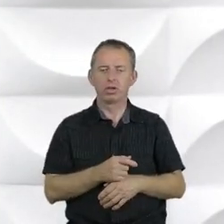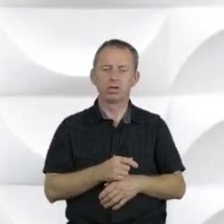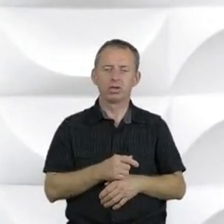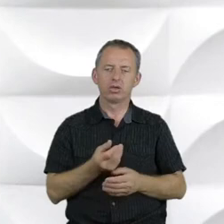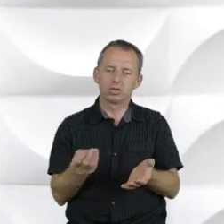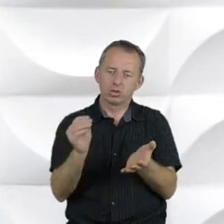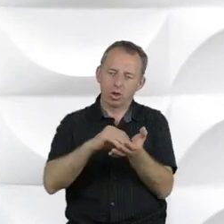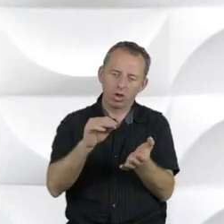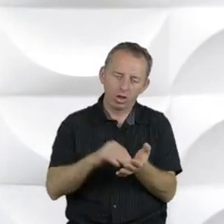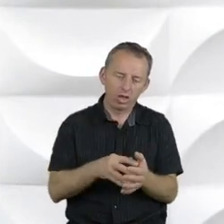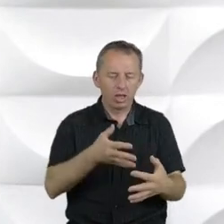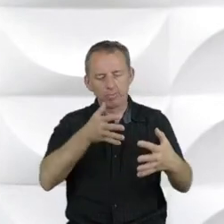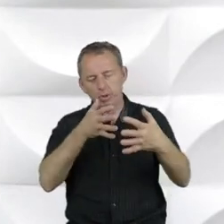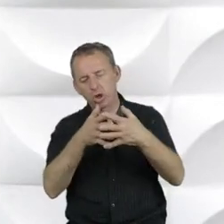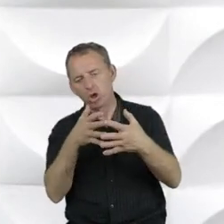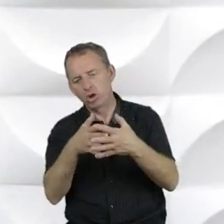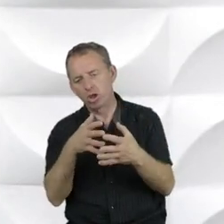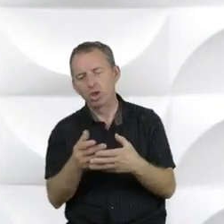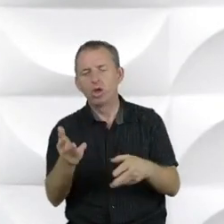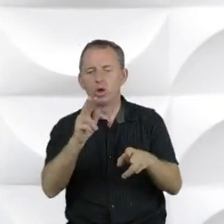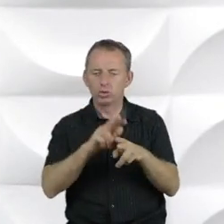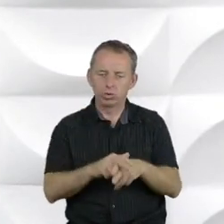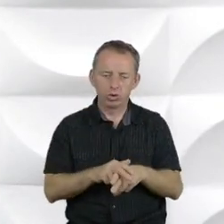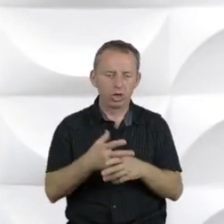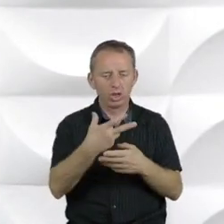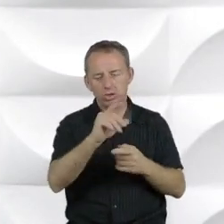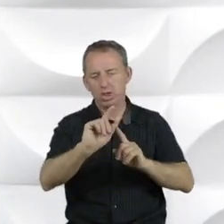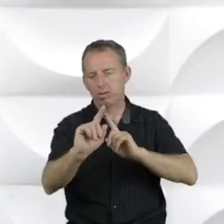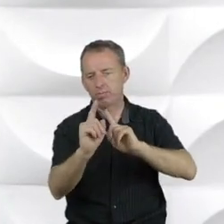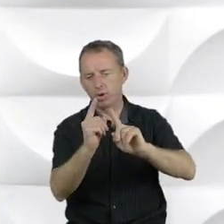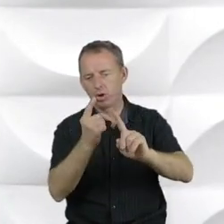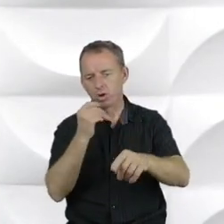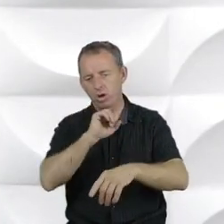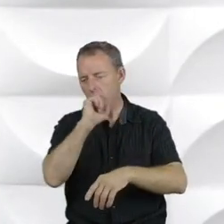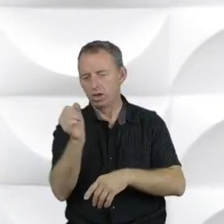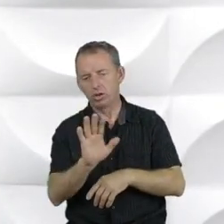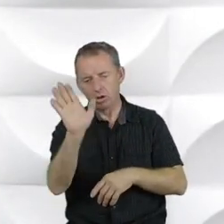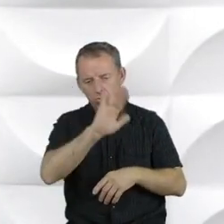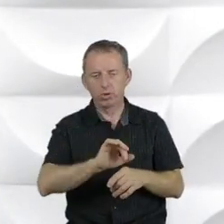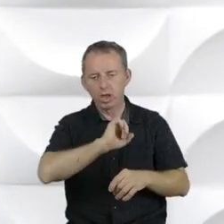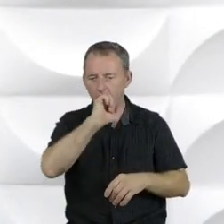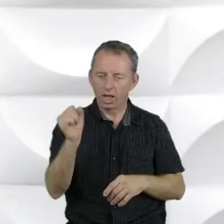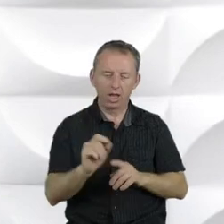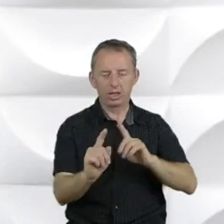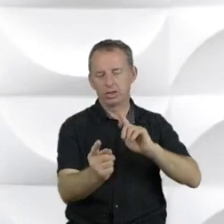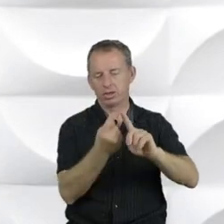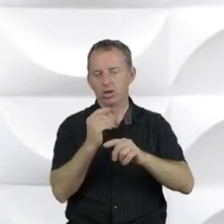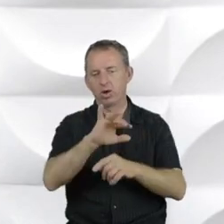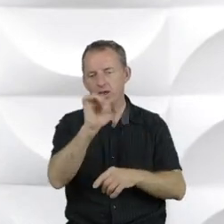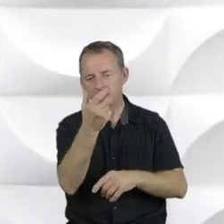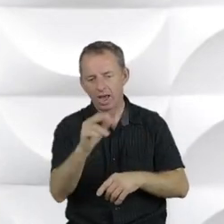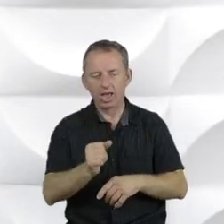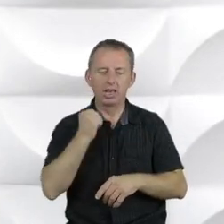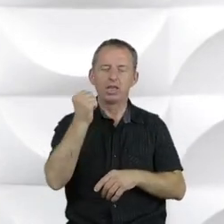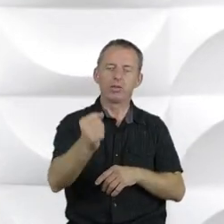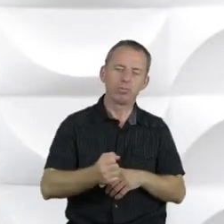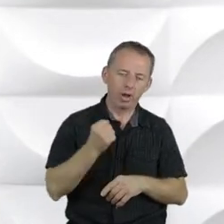dodatkowych proroctw, które nie pochodzą ani od Boga, ani od Jana, ani od Pawła, ani od